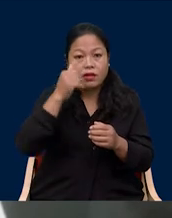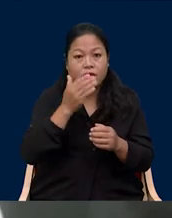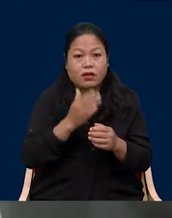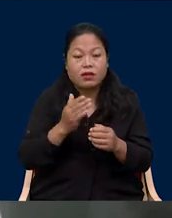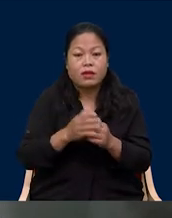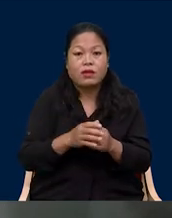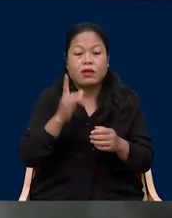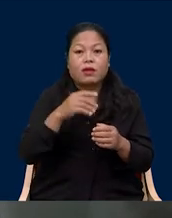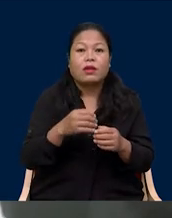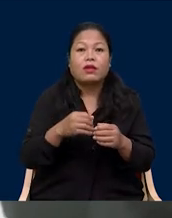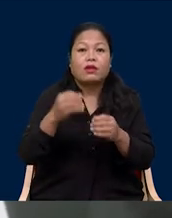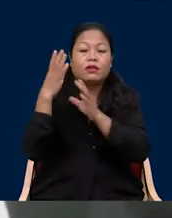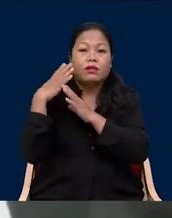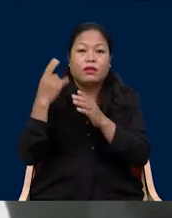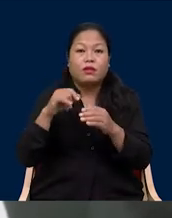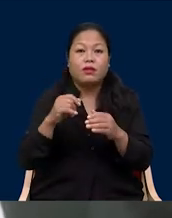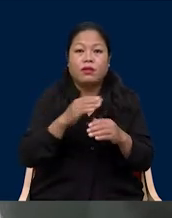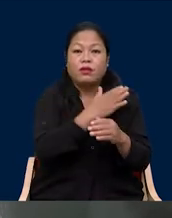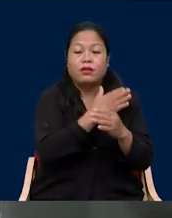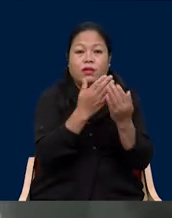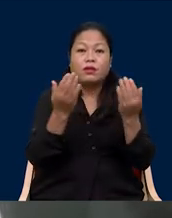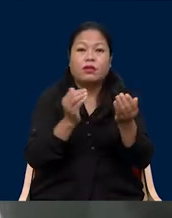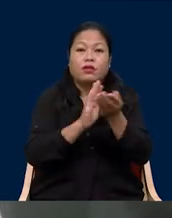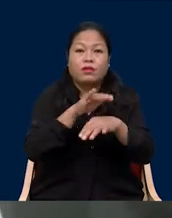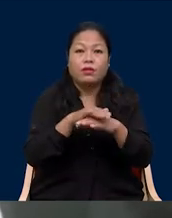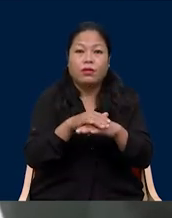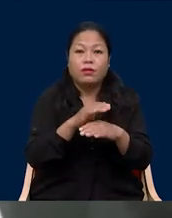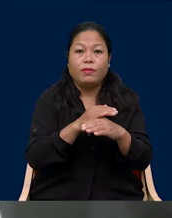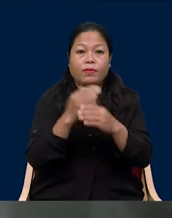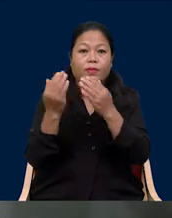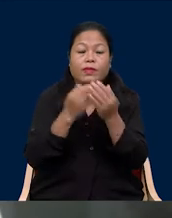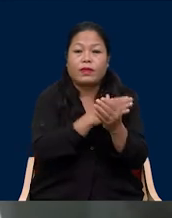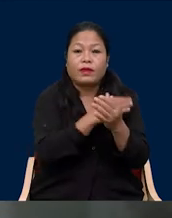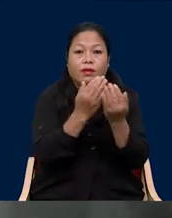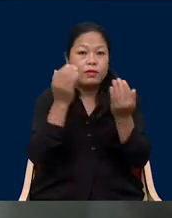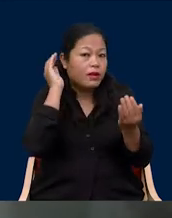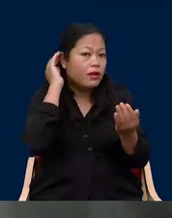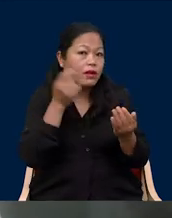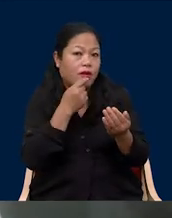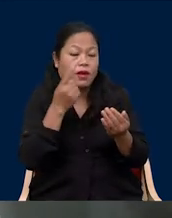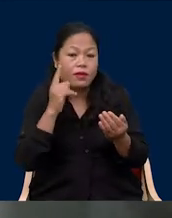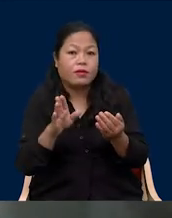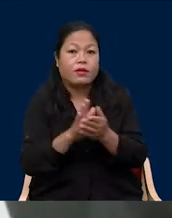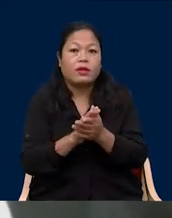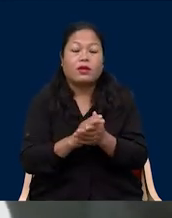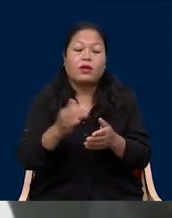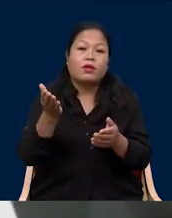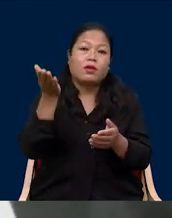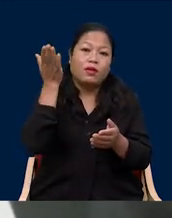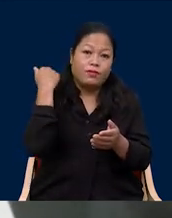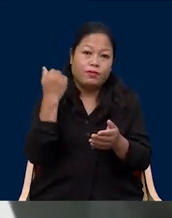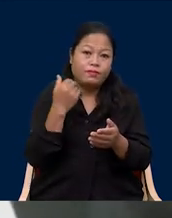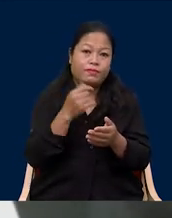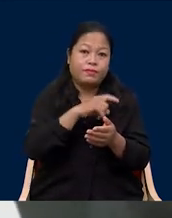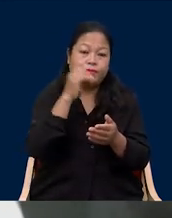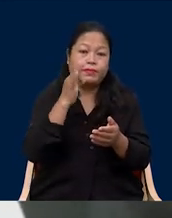छ साइन्टिस्टहरूले गर्दा. अब यसको भूमिका चाहिँ जर्नलिज्म सेक्टरमा एकदमै ठुलो छ, किनभने मिडिया इज अ मिडिया भनेको यो पत्रकारिता जुन मैले